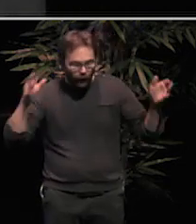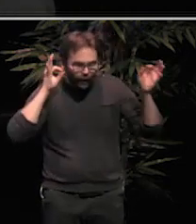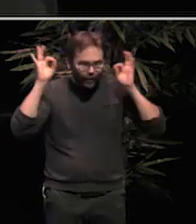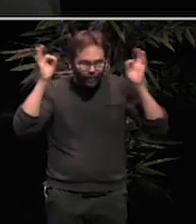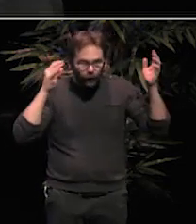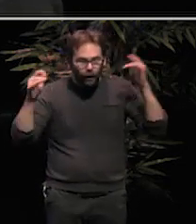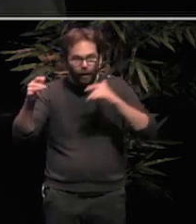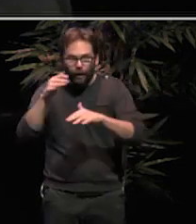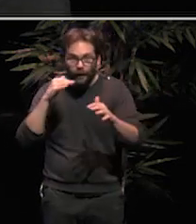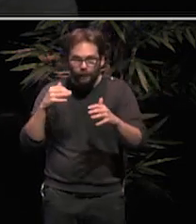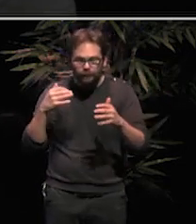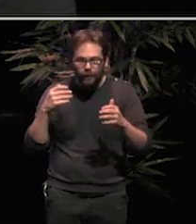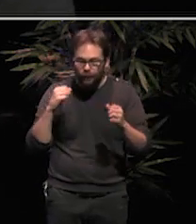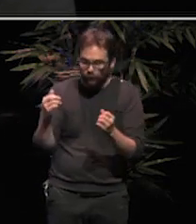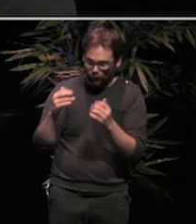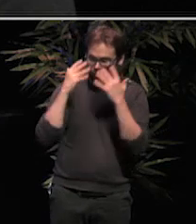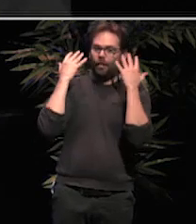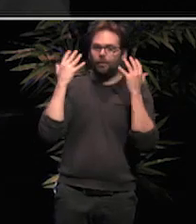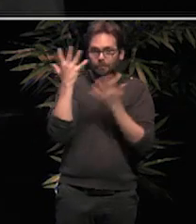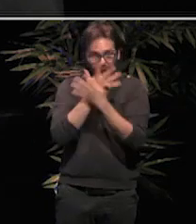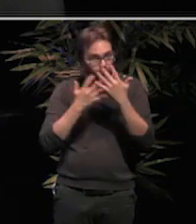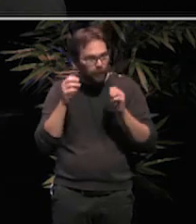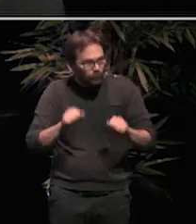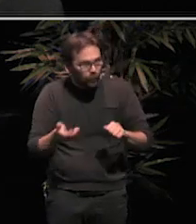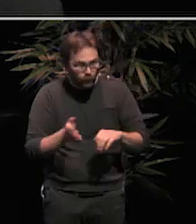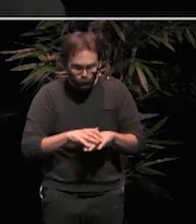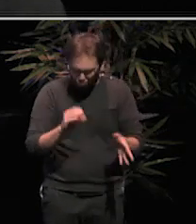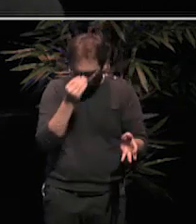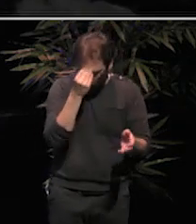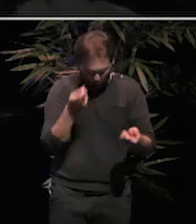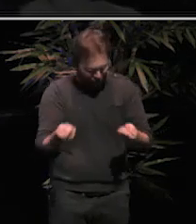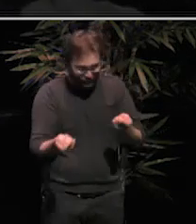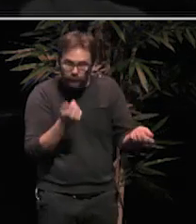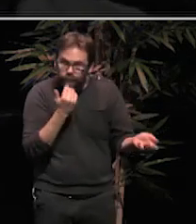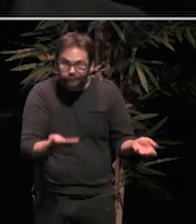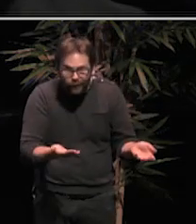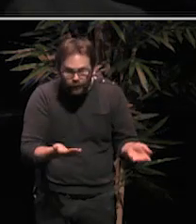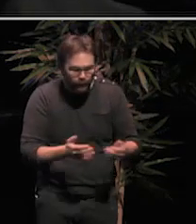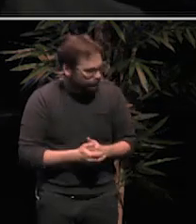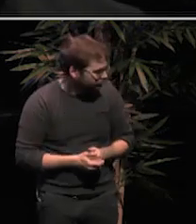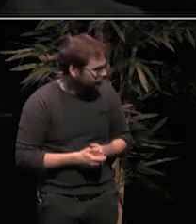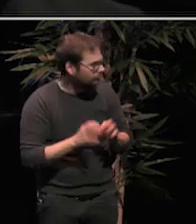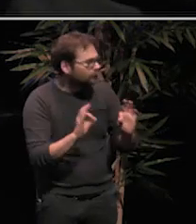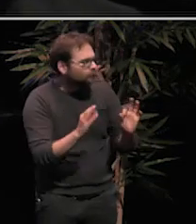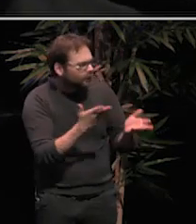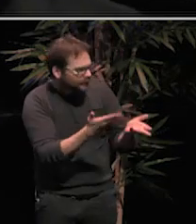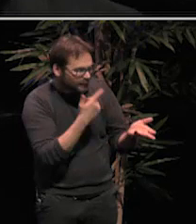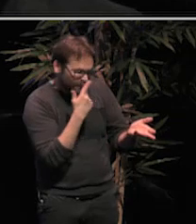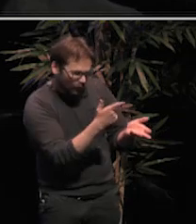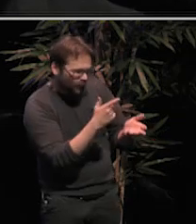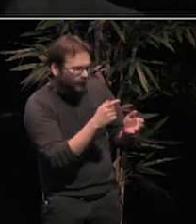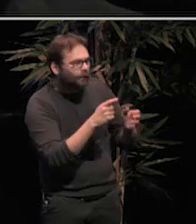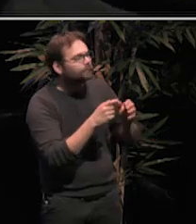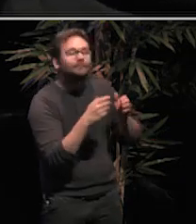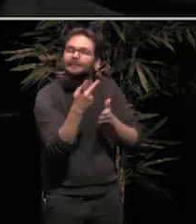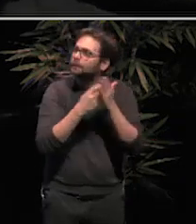à des éléments extérieurs qui peuvent venir perturber sans pouvoir avoir trop de maîtrise, quoi. Alors vraiment, ce que tu lus, c'est, encore une fois, je reviens sur mon schéma,